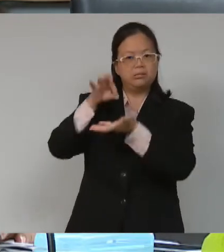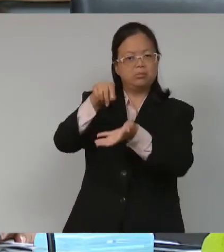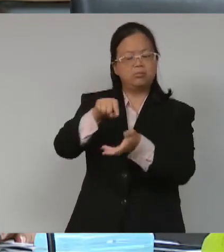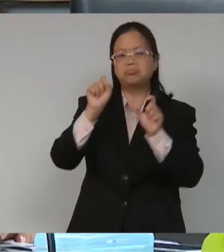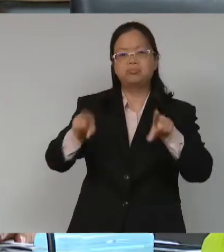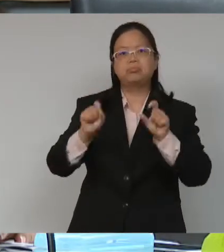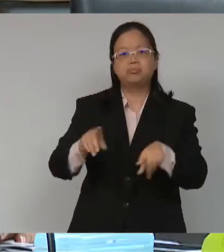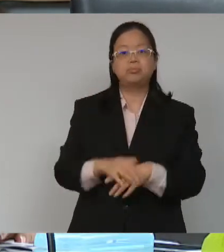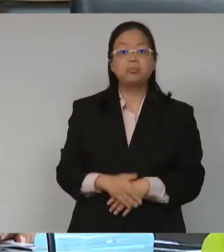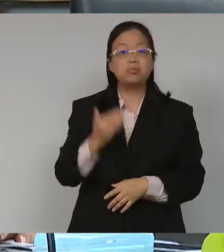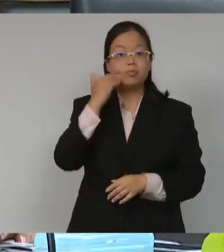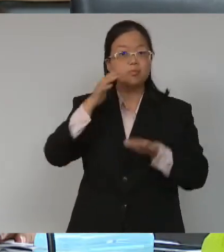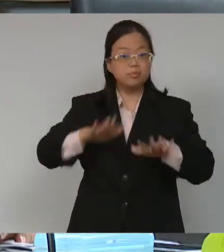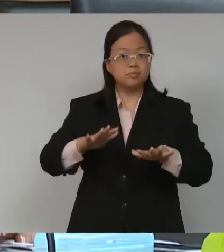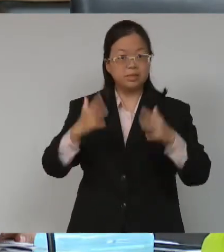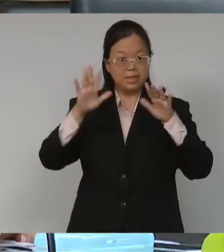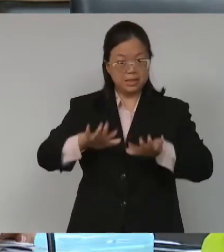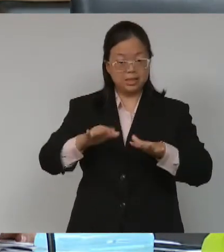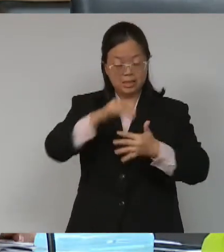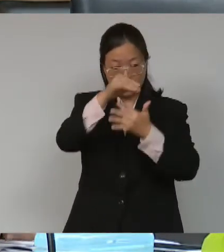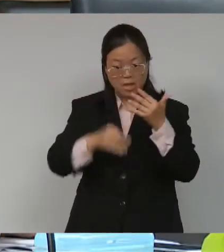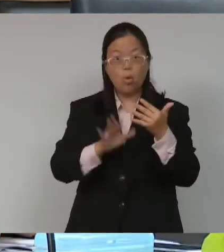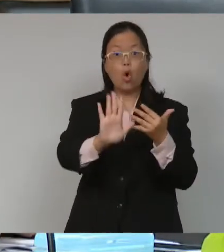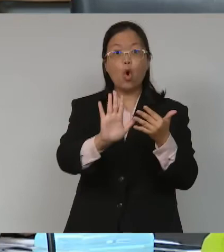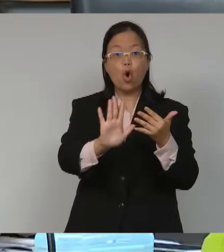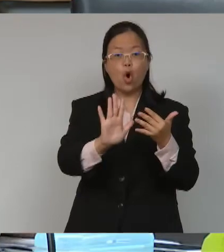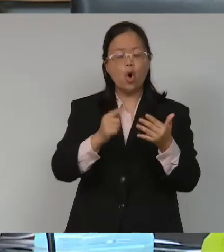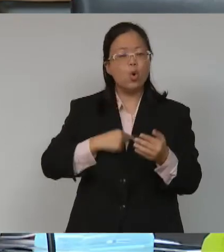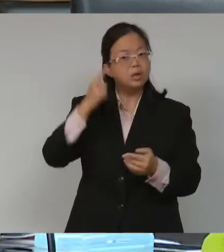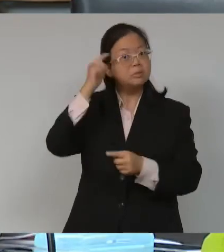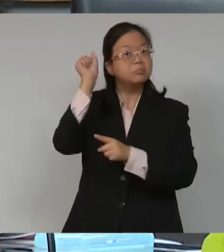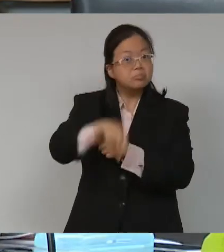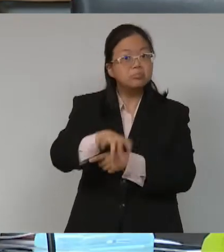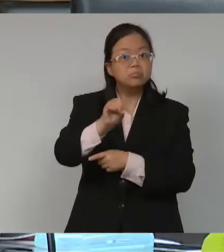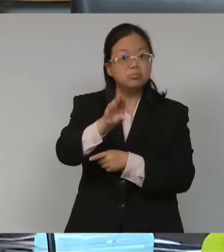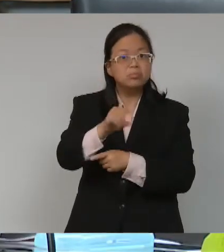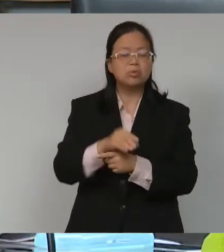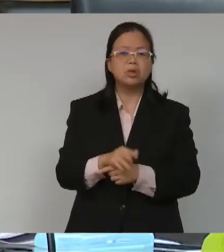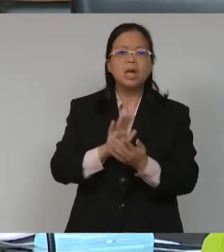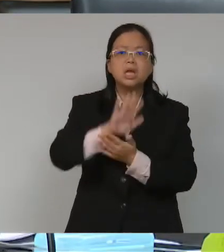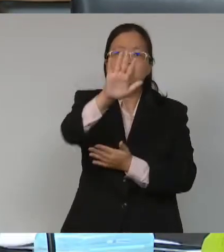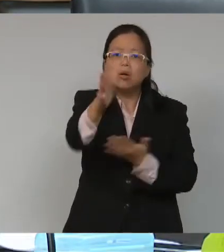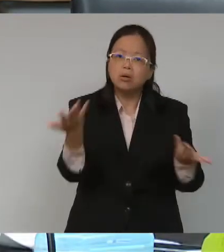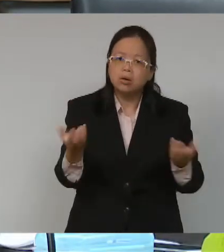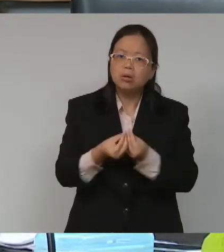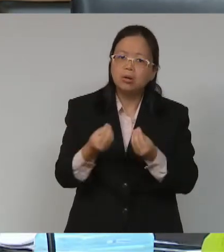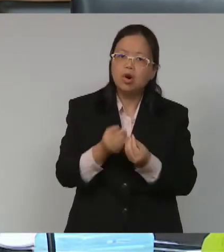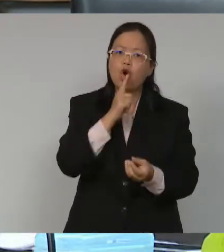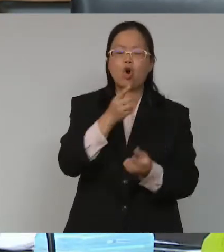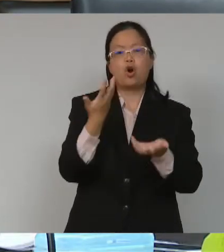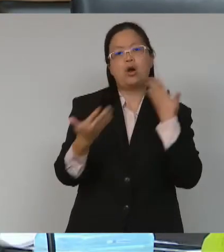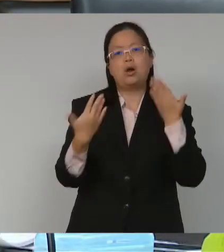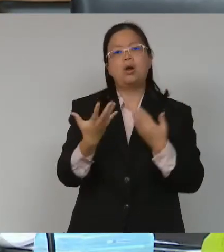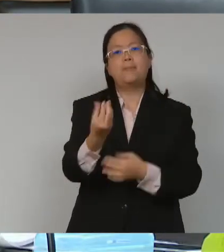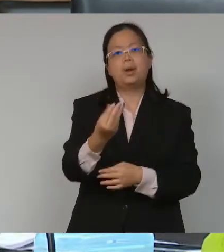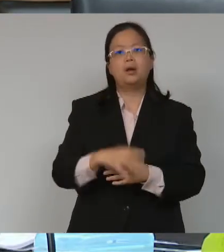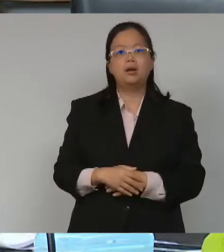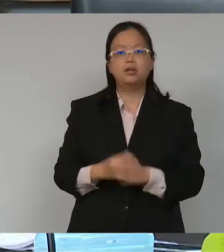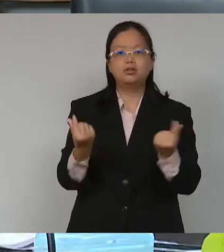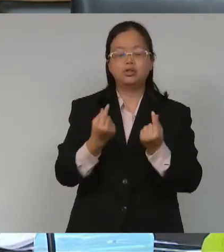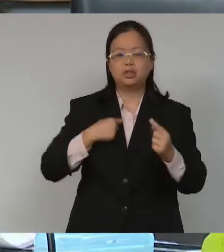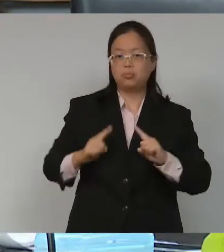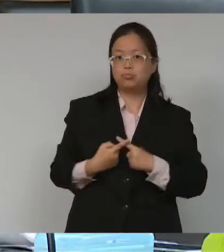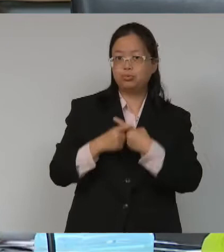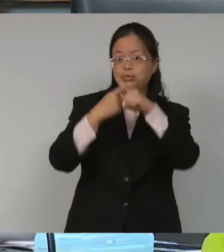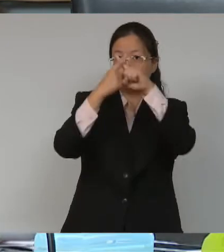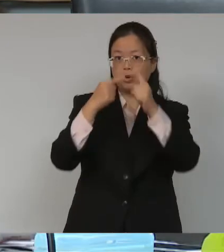复决了，那只是把条文复决了，那未来怎么样何去何从没有讲。所以这个就像我们打官司啊，申